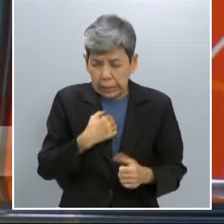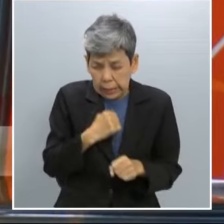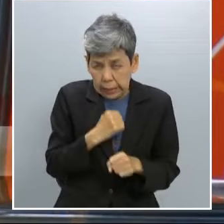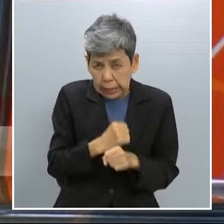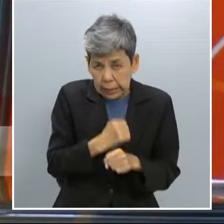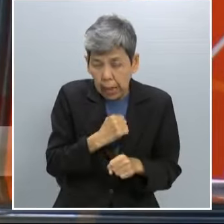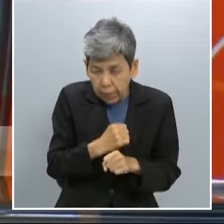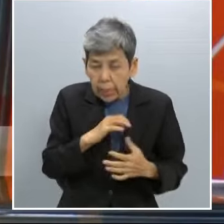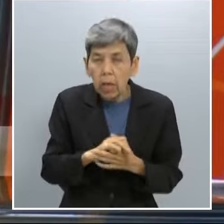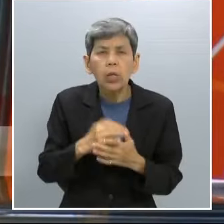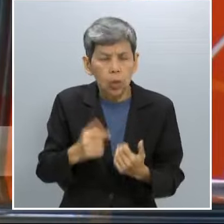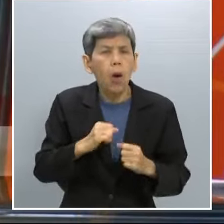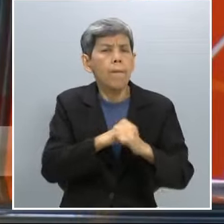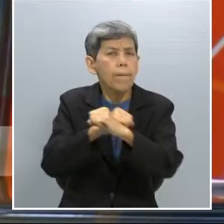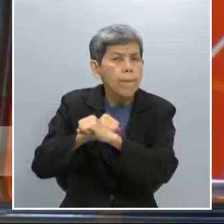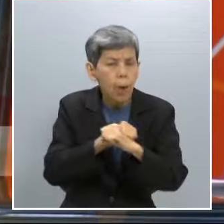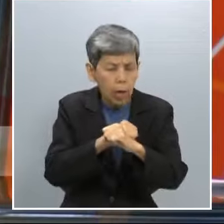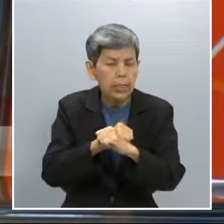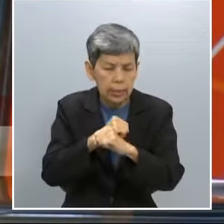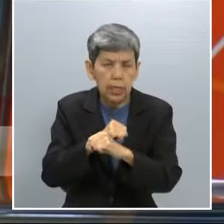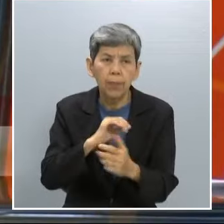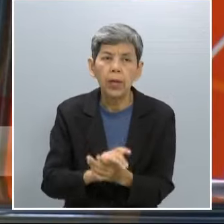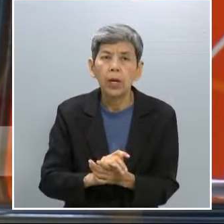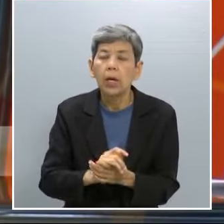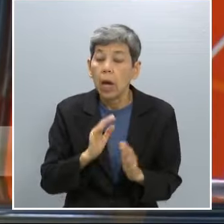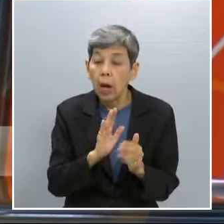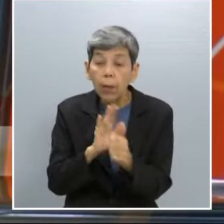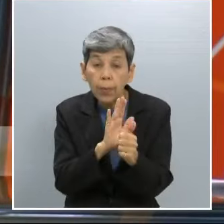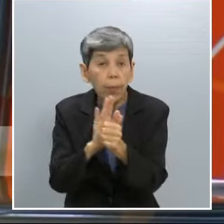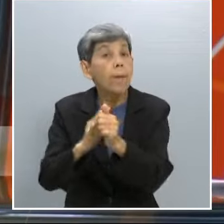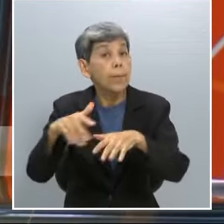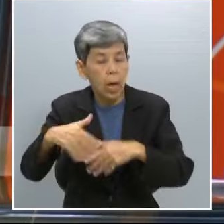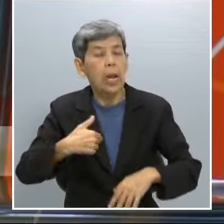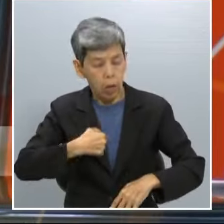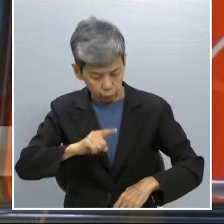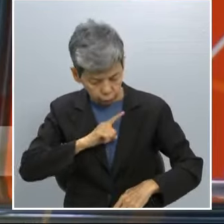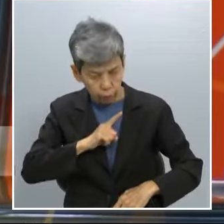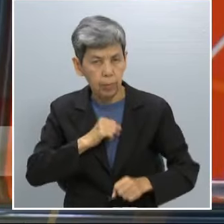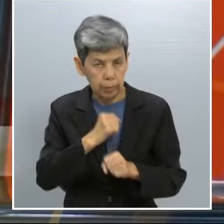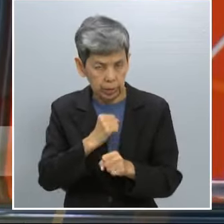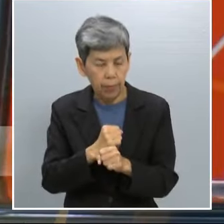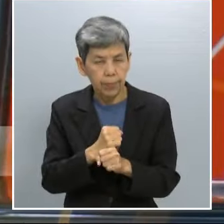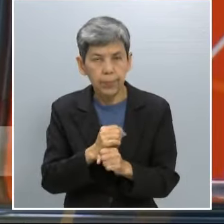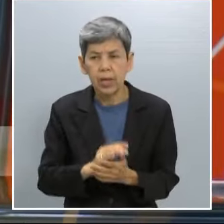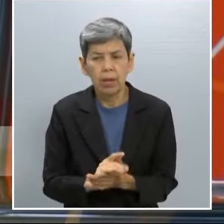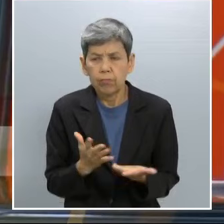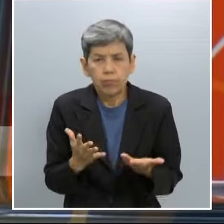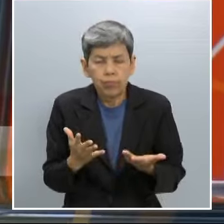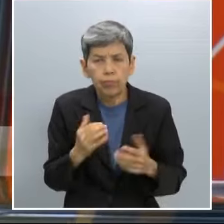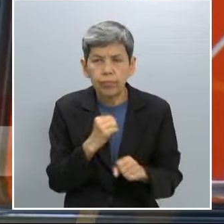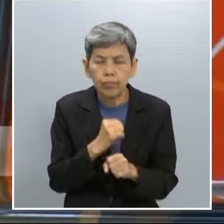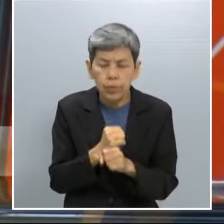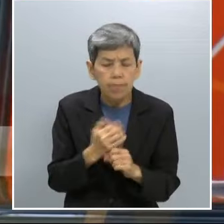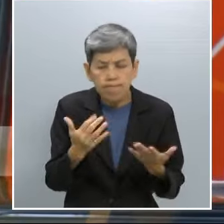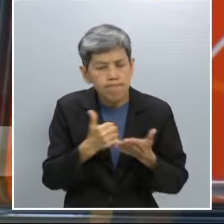คือเรื่องการป้องกันอาจจะทำให้เต็มที่แต่การบรรเทายืนยันว่าทำเต็มที่ถึงวันนี้ไม่มีสภาพขาดโน่นขา